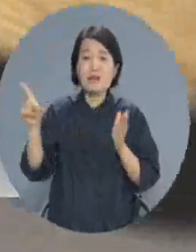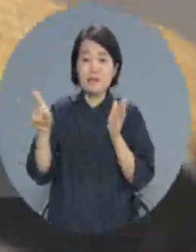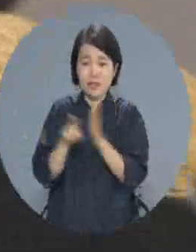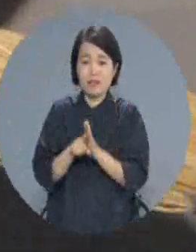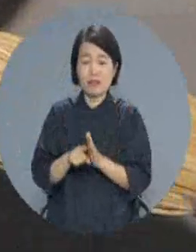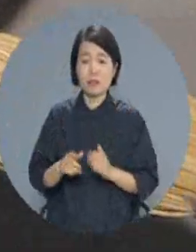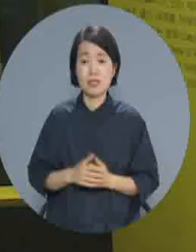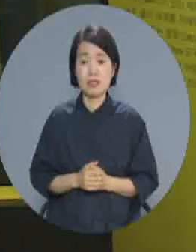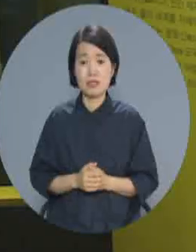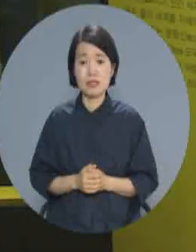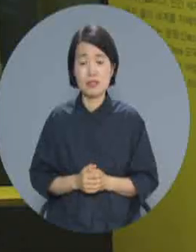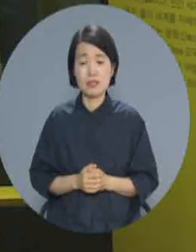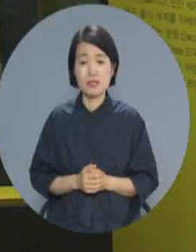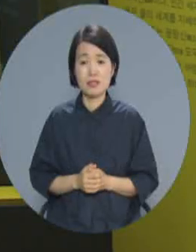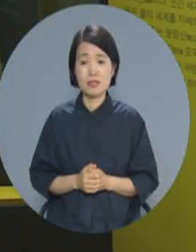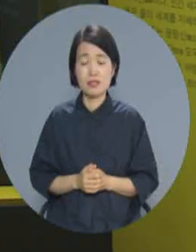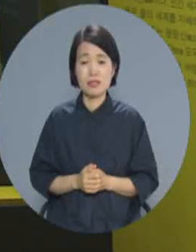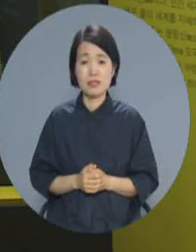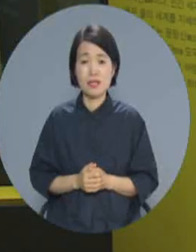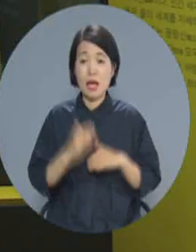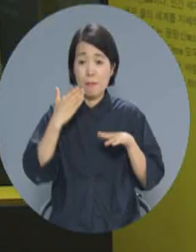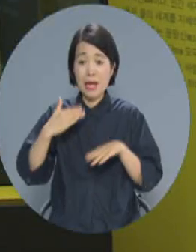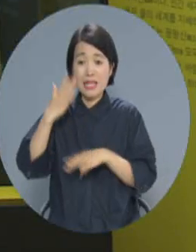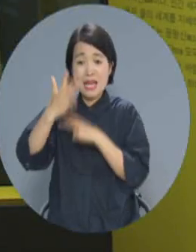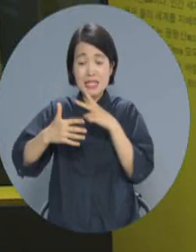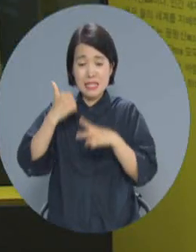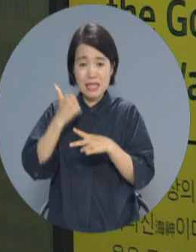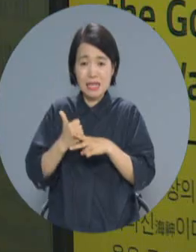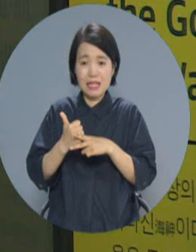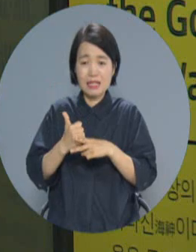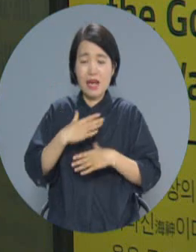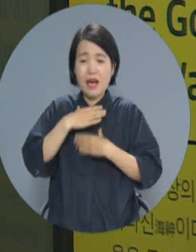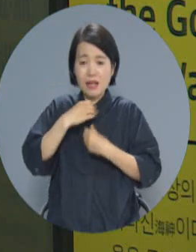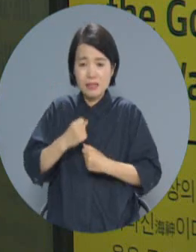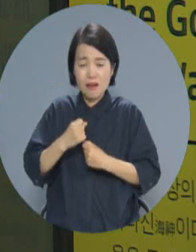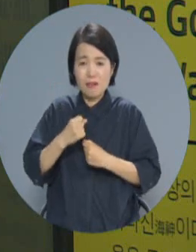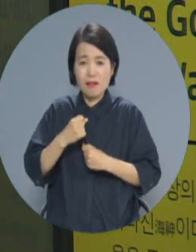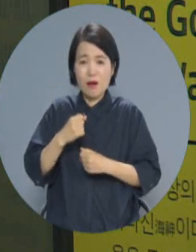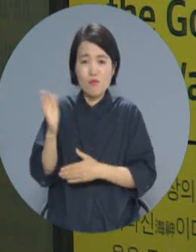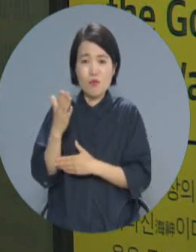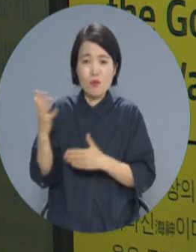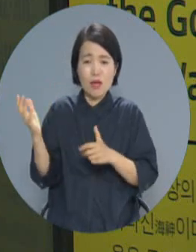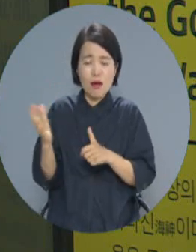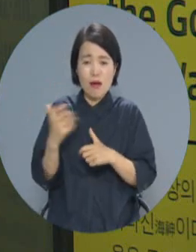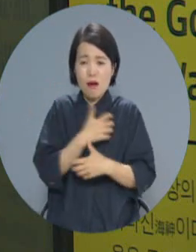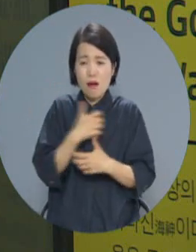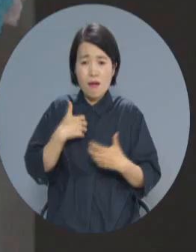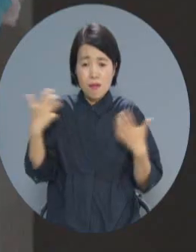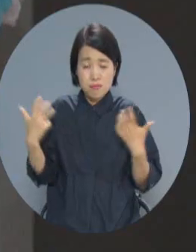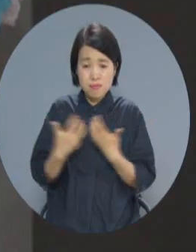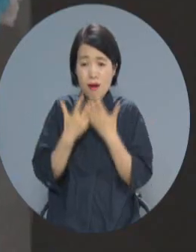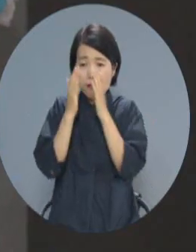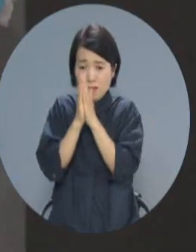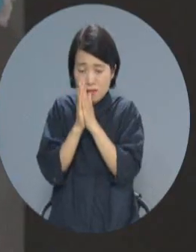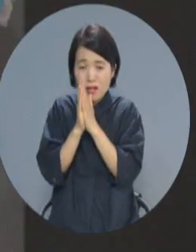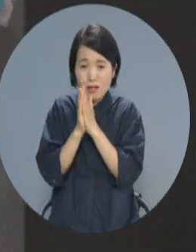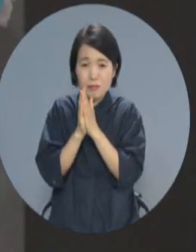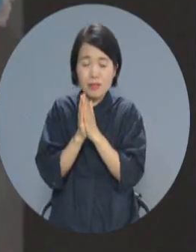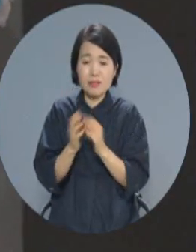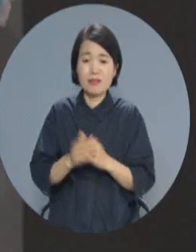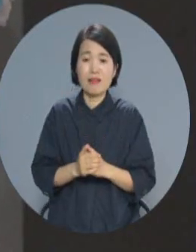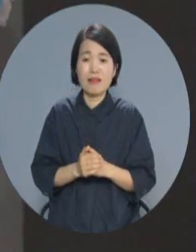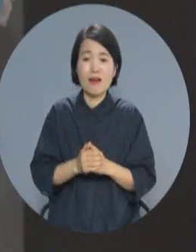믿었습니다. 그렇게 용왕신에게 무사 안녕과 풍어를 기원하며 바다로 향했던 숱한